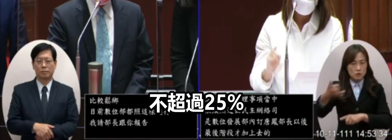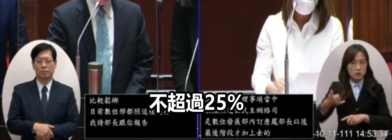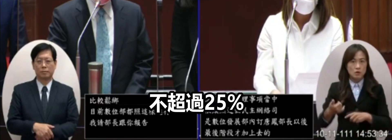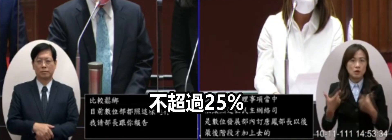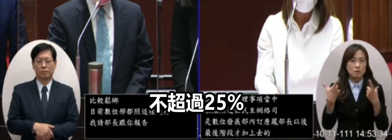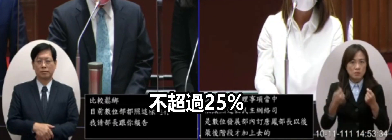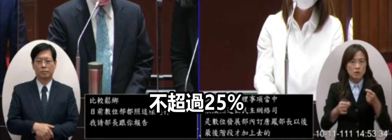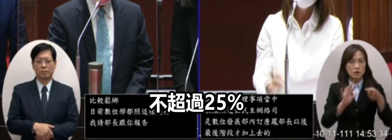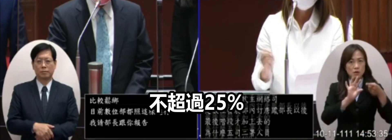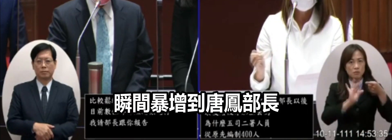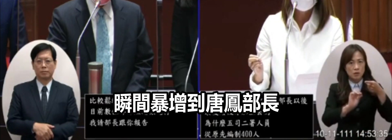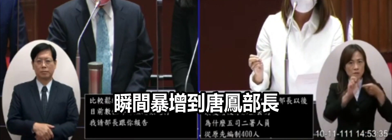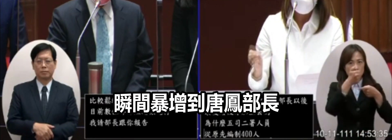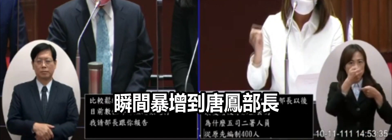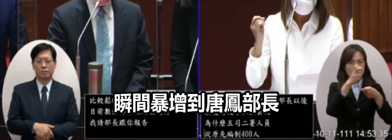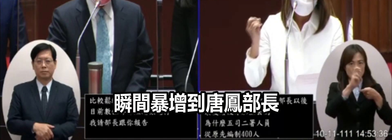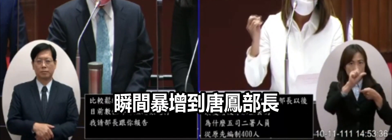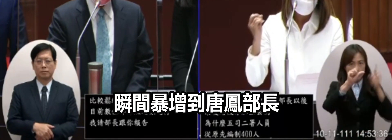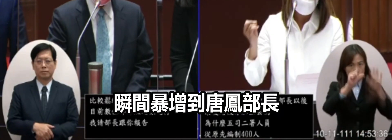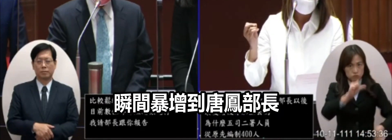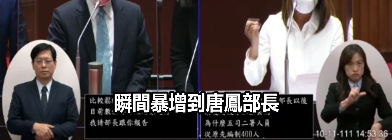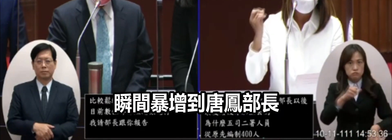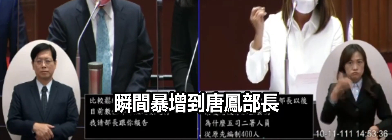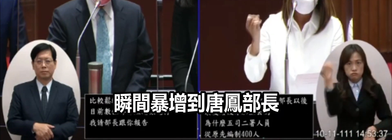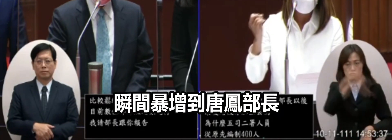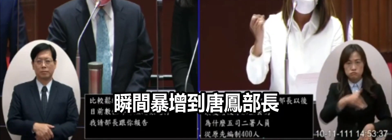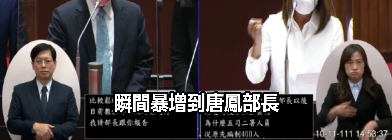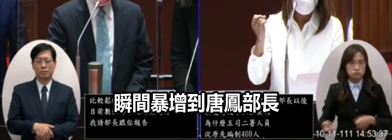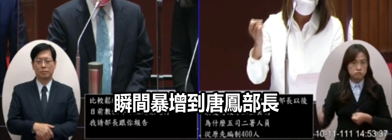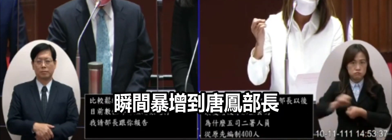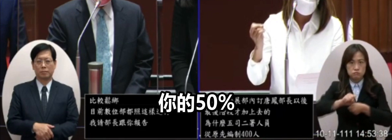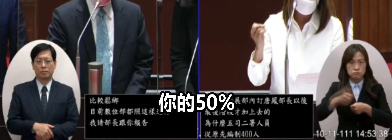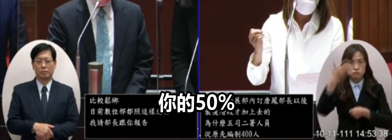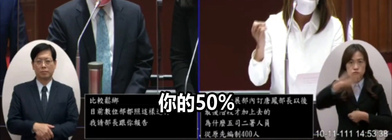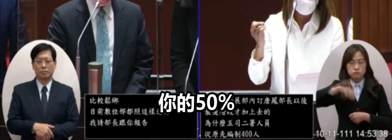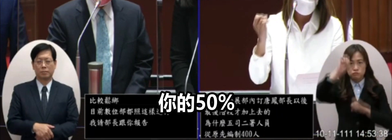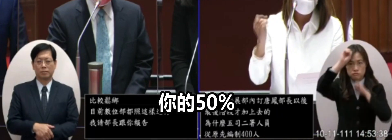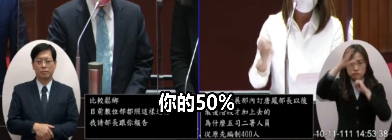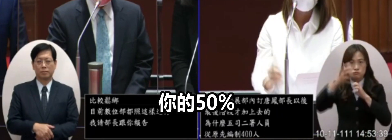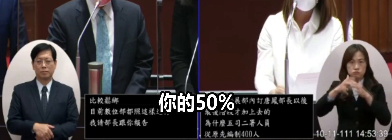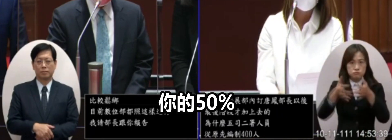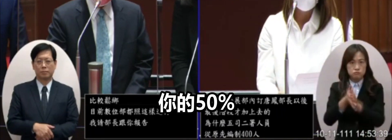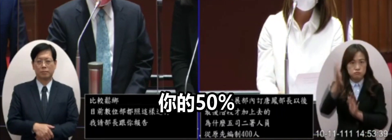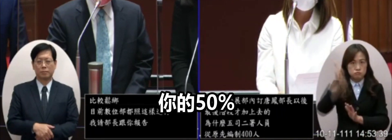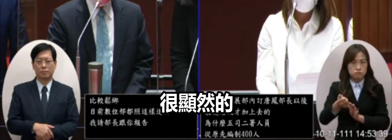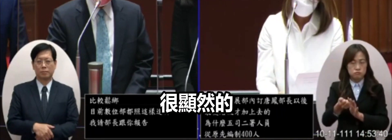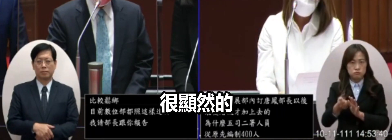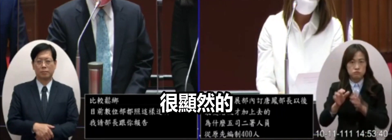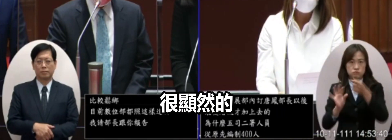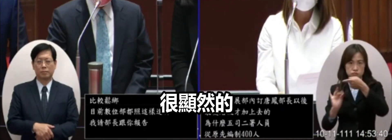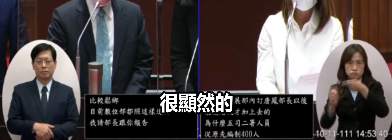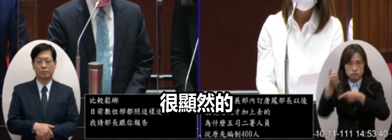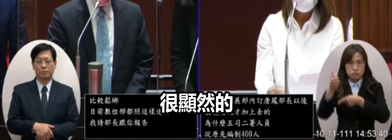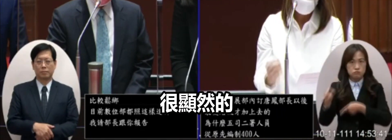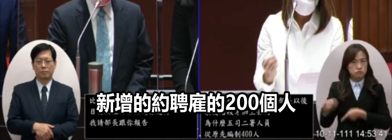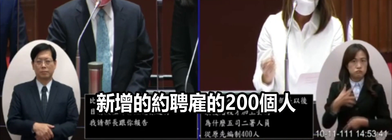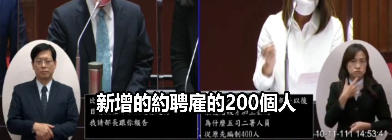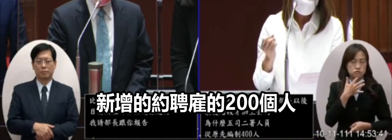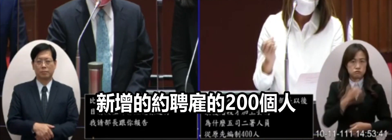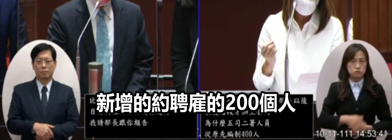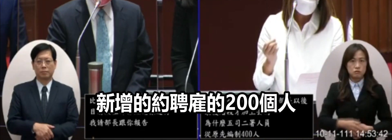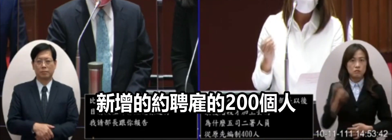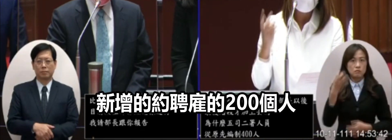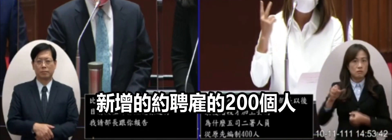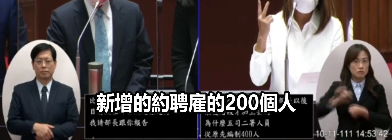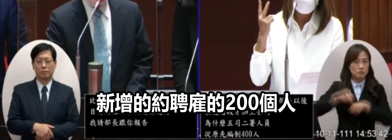过25%瞬间暴增到唐凤部长你的50%？很显然的，新